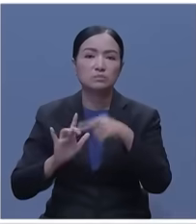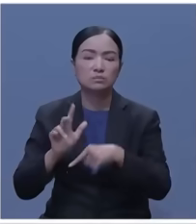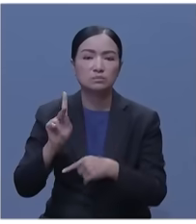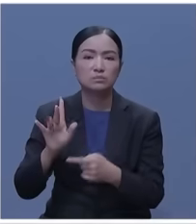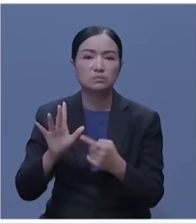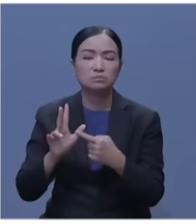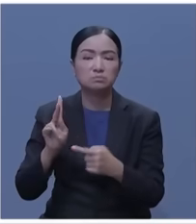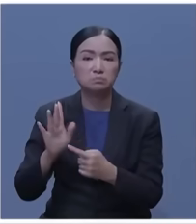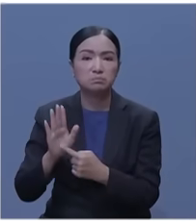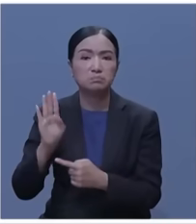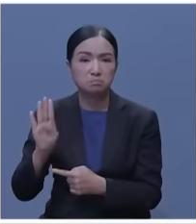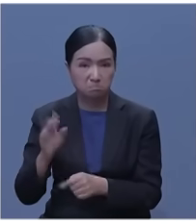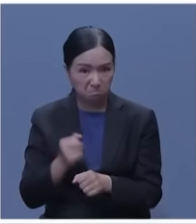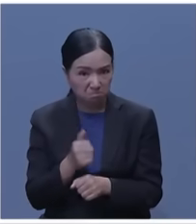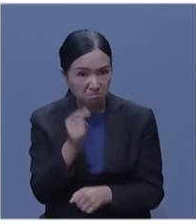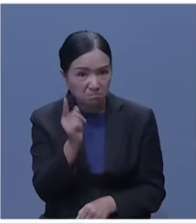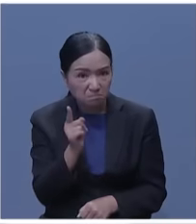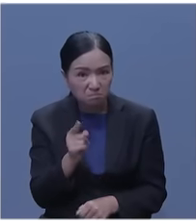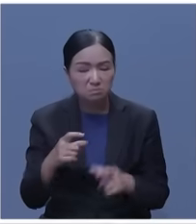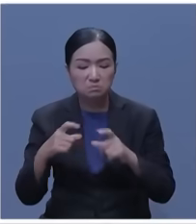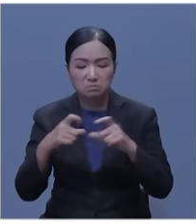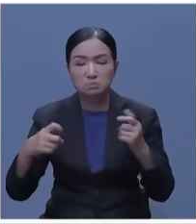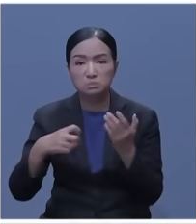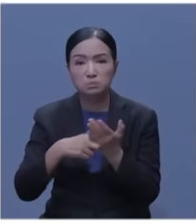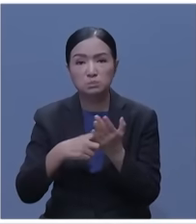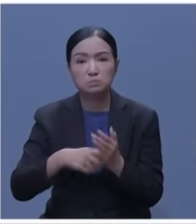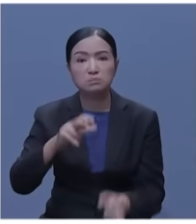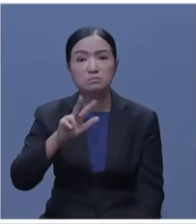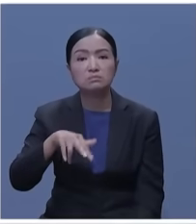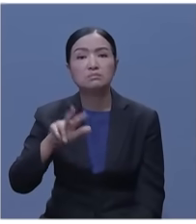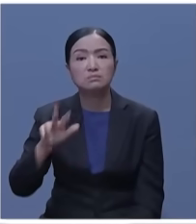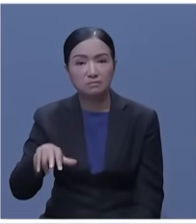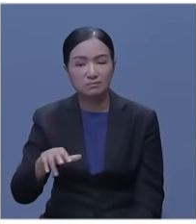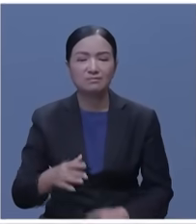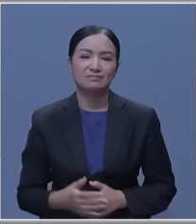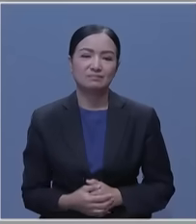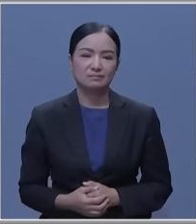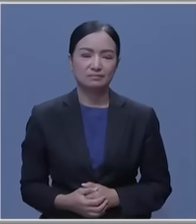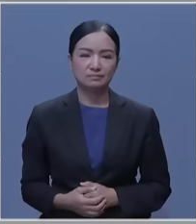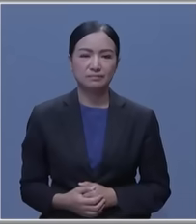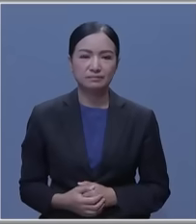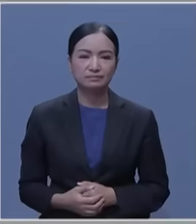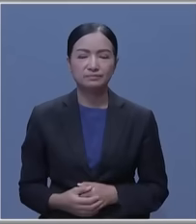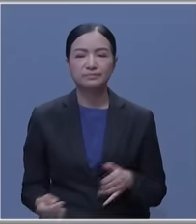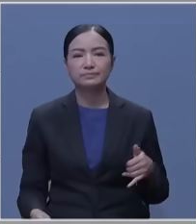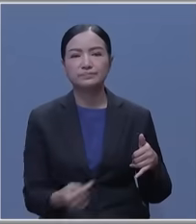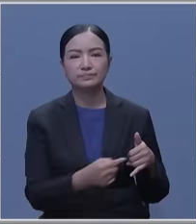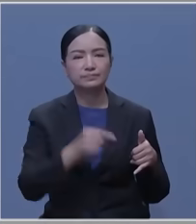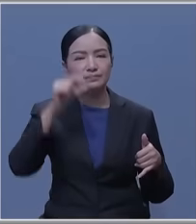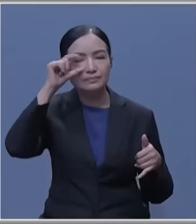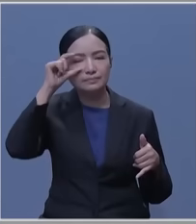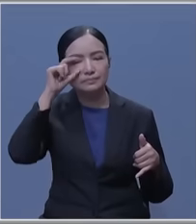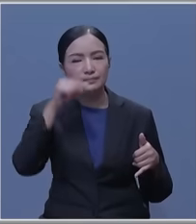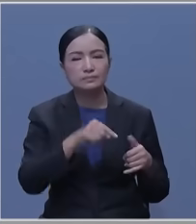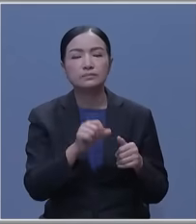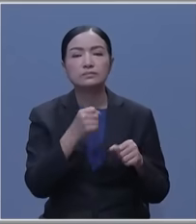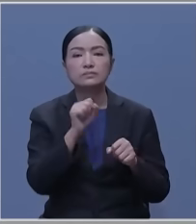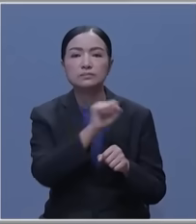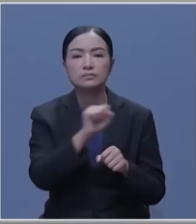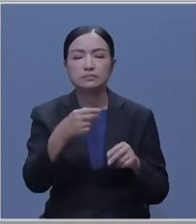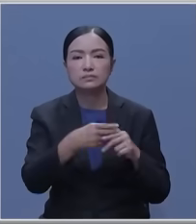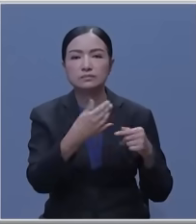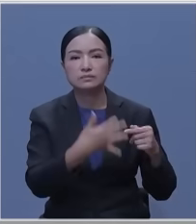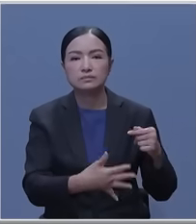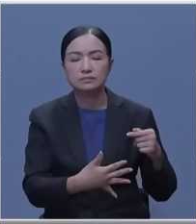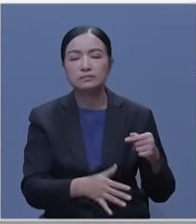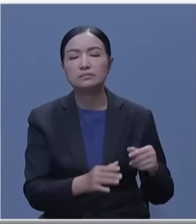เพื่อไทยนี่ตั๋วเพื่อไทยนะครับคนที่ออกมาตั้งข้อสังเกตเรื่องนี้แน่นอนคือคุณรังสิมันต์โรมส.ส.บัญชีรายชื่อพรรคก้าว